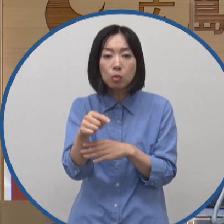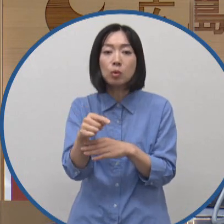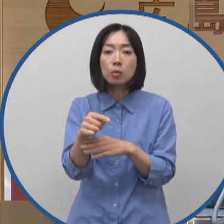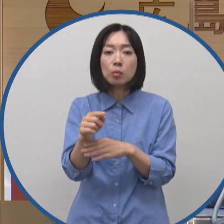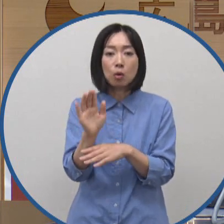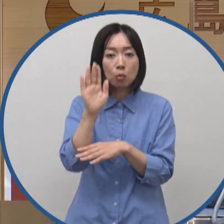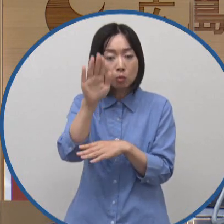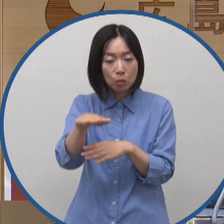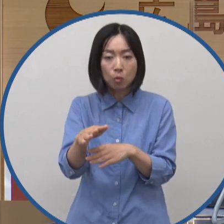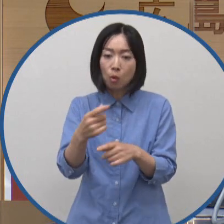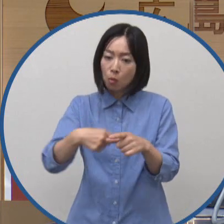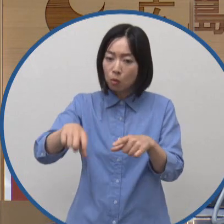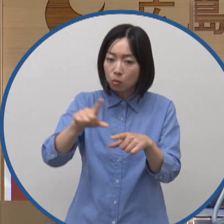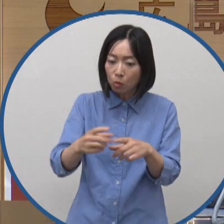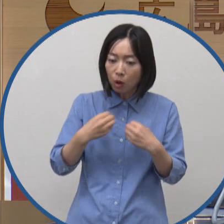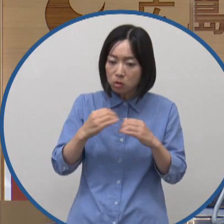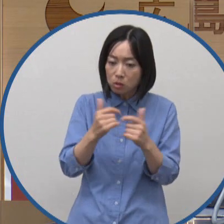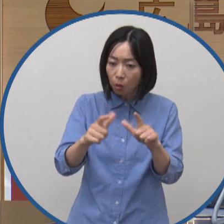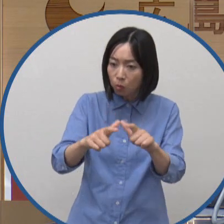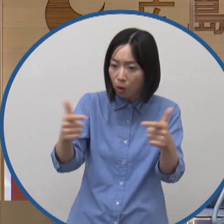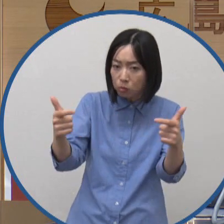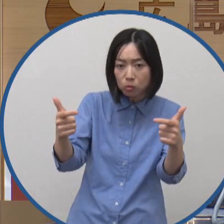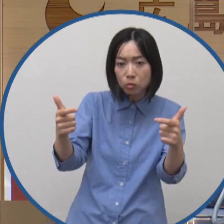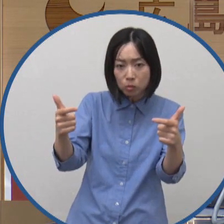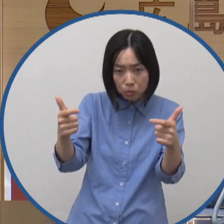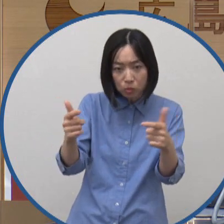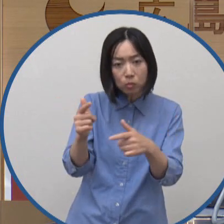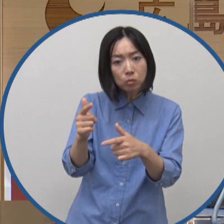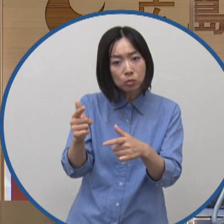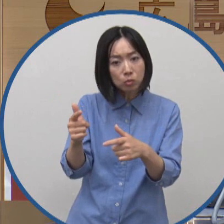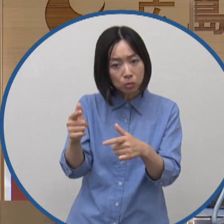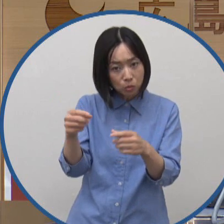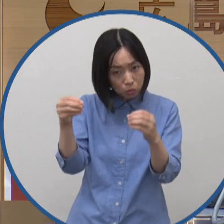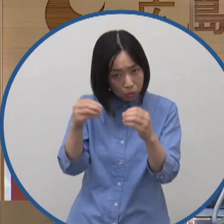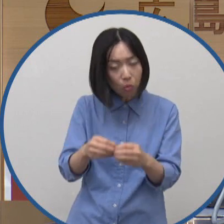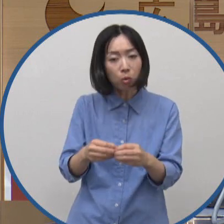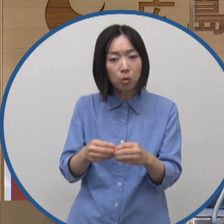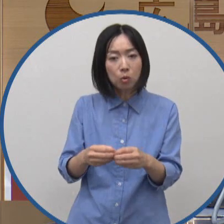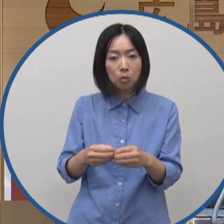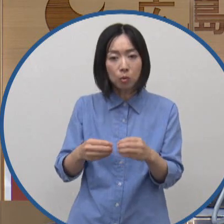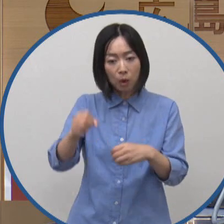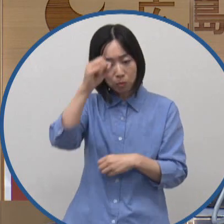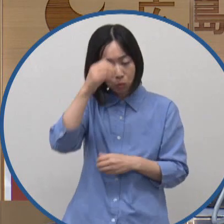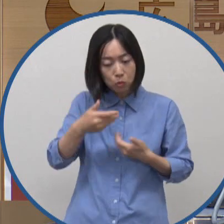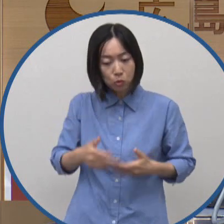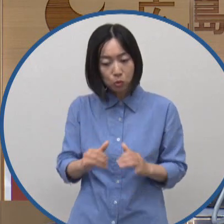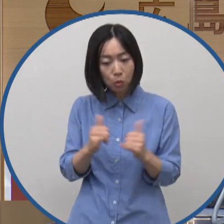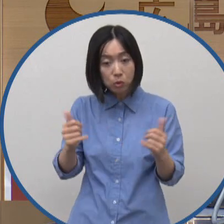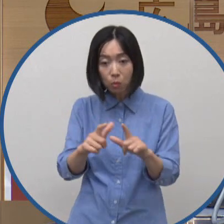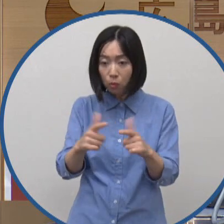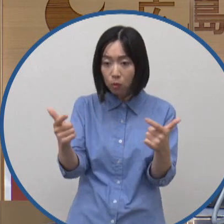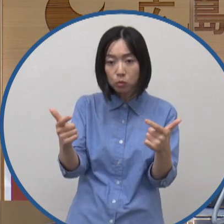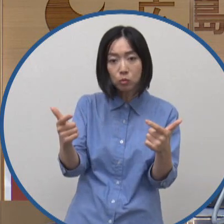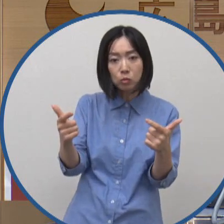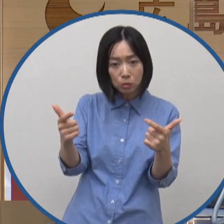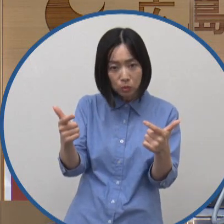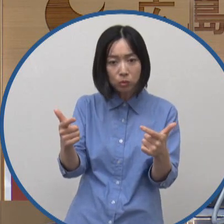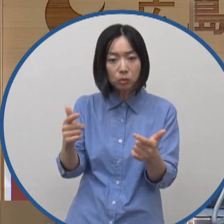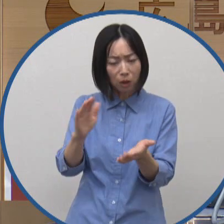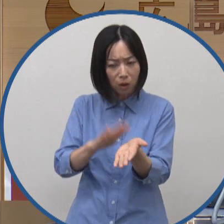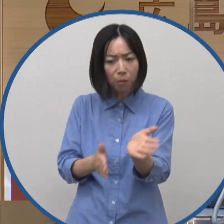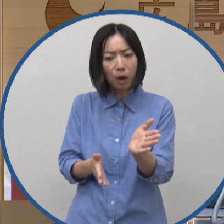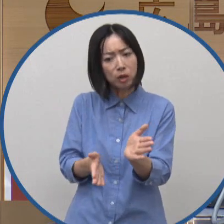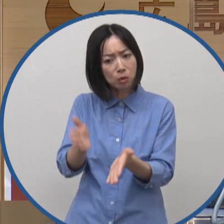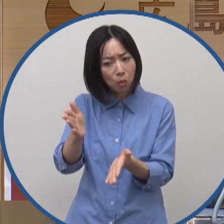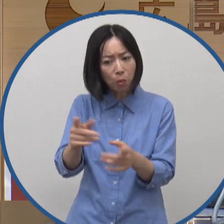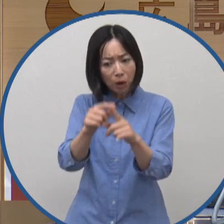りますし、その後も重症者増えるので医療はギリギリの綱渡りをしなければ